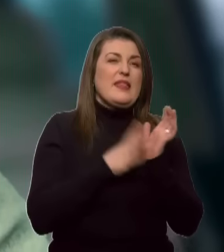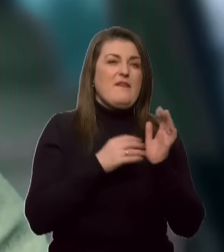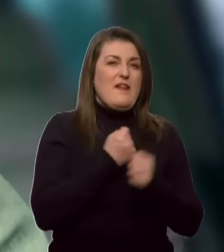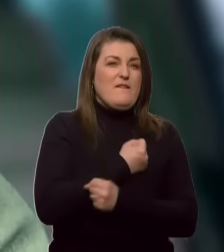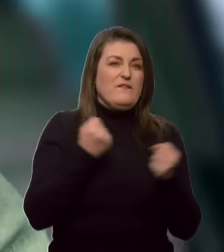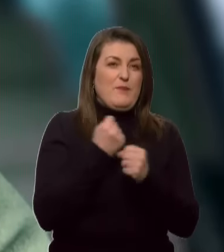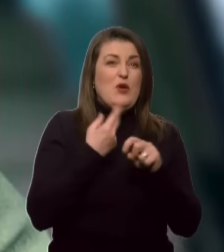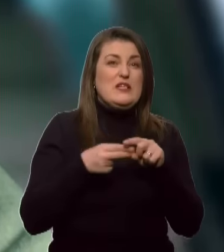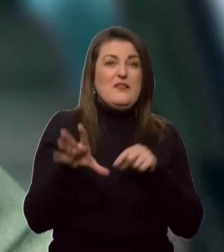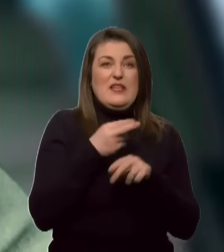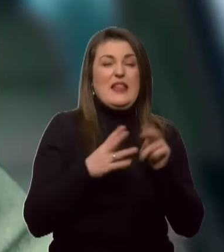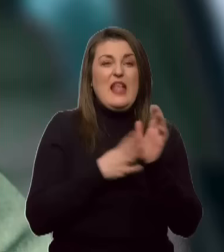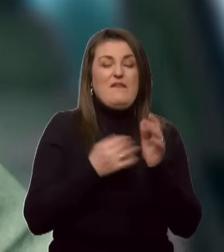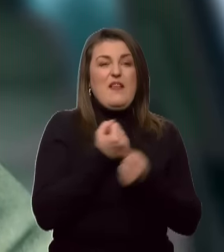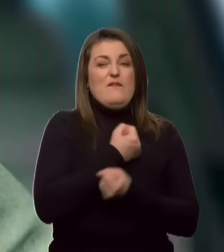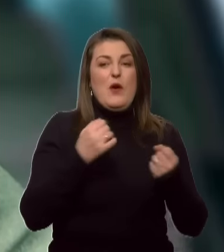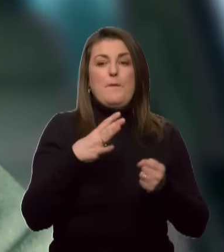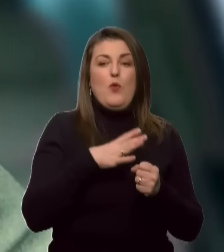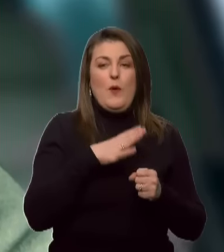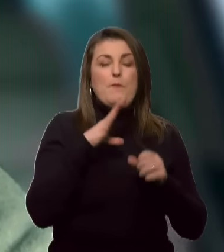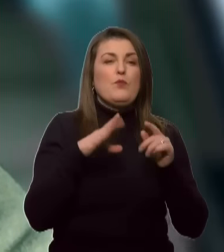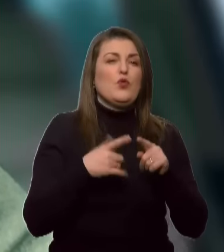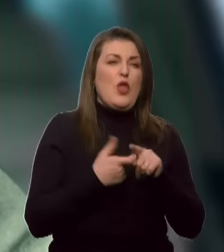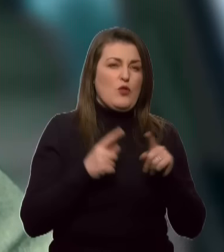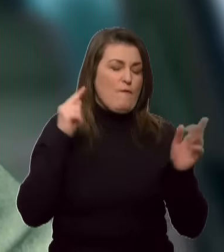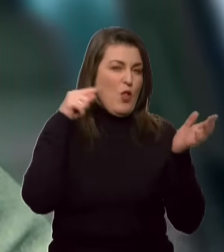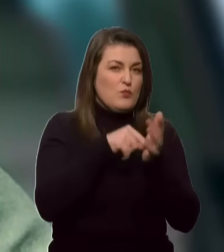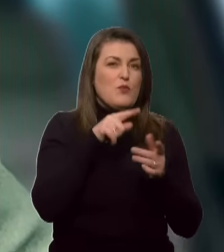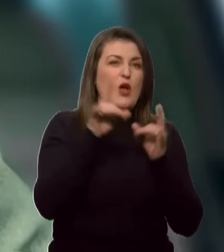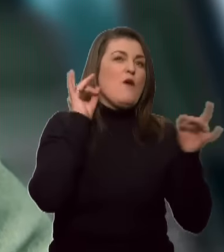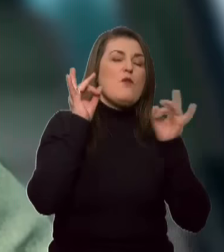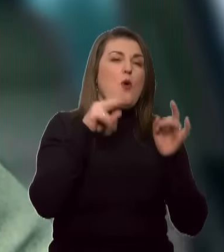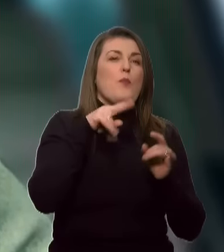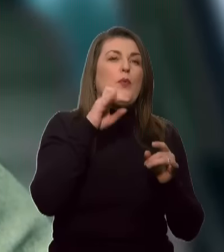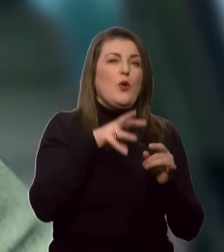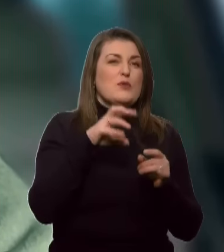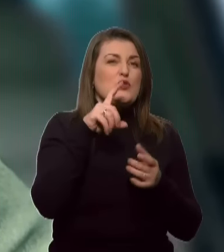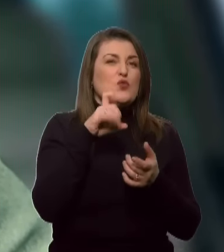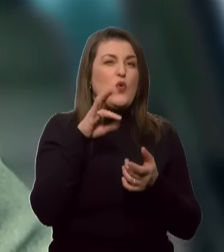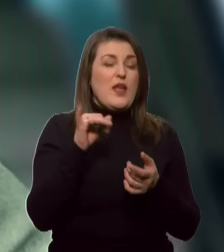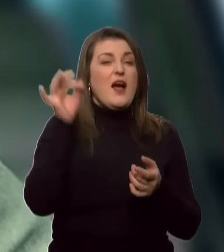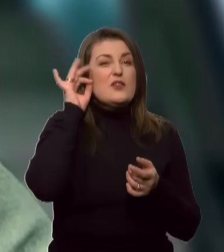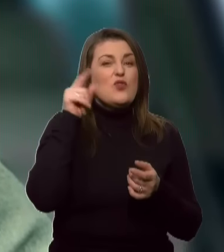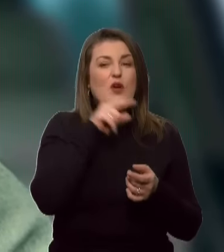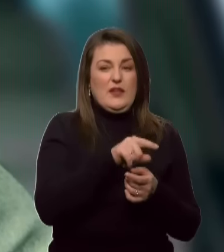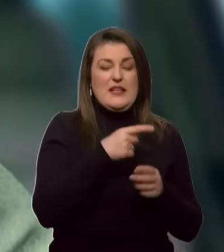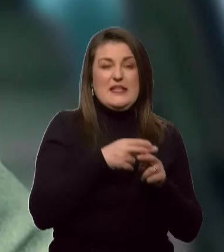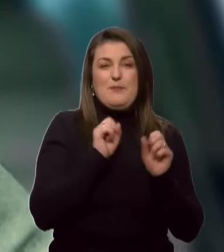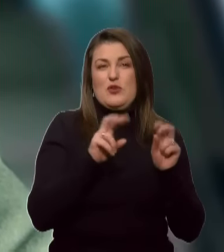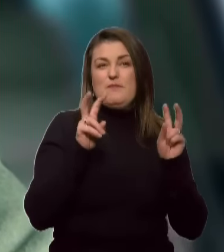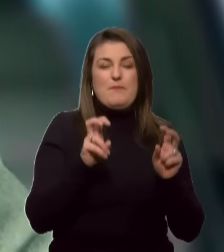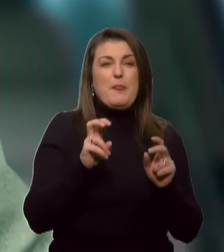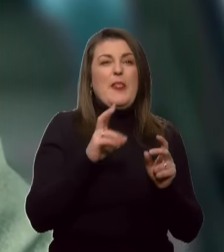вибухів, і всі ці 9 вибухів були надвлучними, тому що вони лунали в промзоні. А я нагадаю, що Токмак – це сьогодні, можна